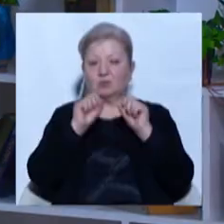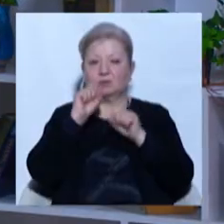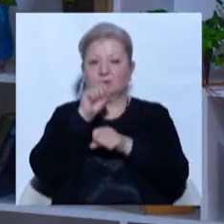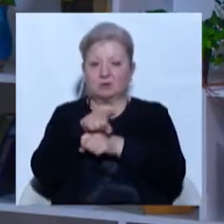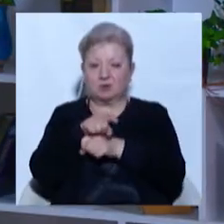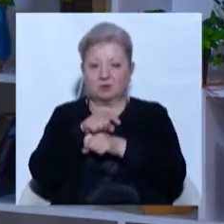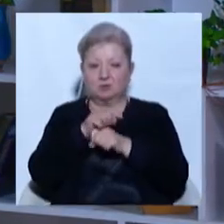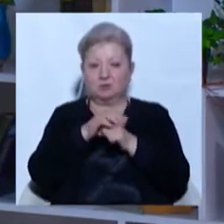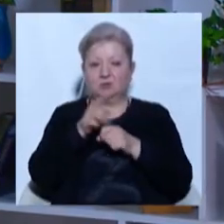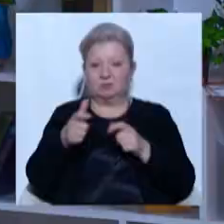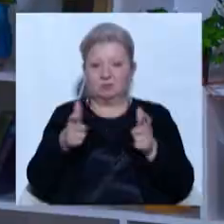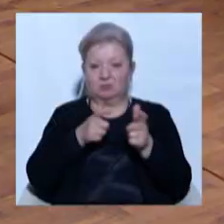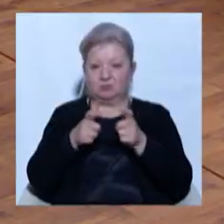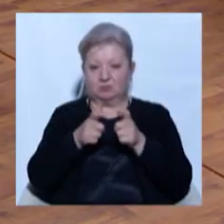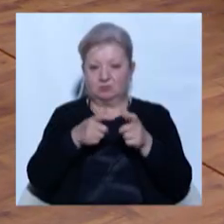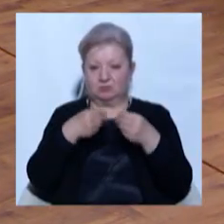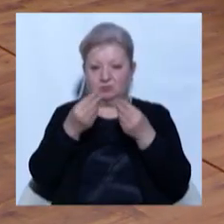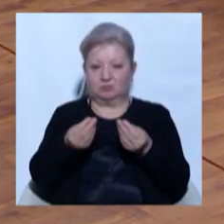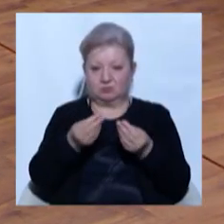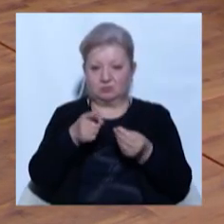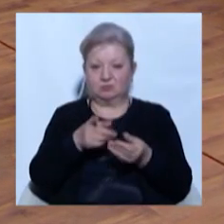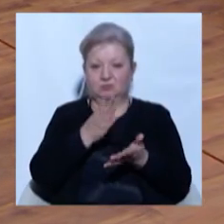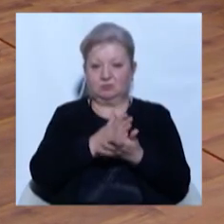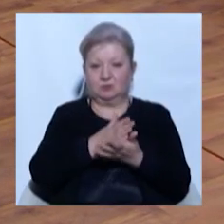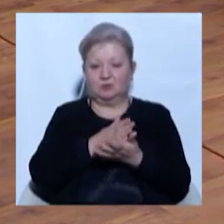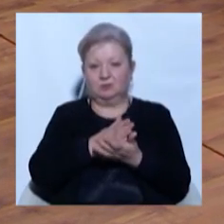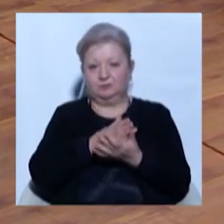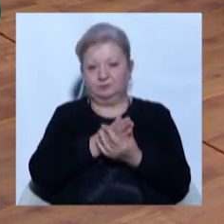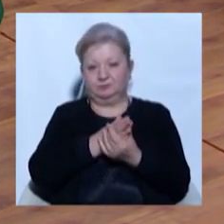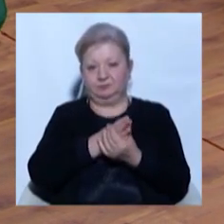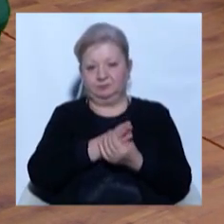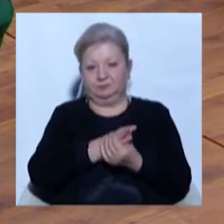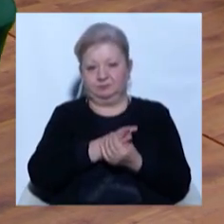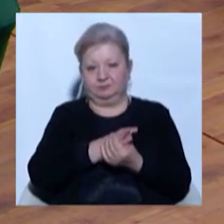მე თქვენ მოგიმზადეთ, არის შემდეგი.